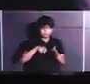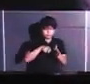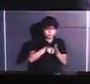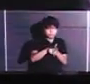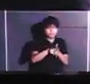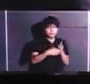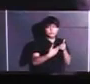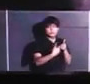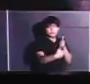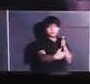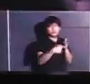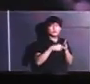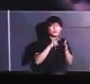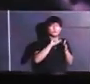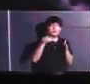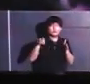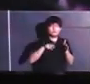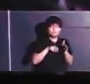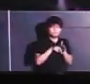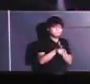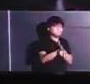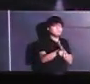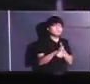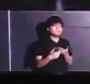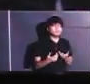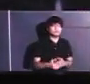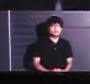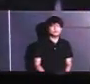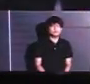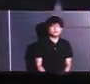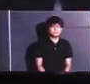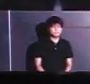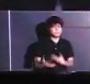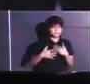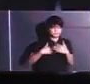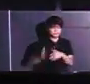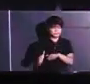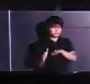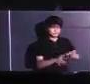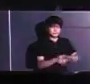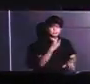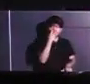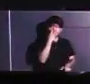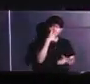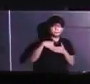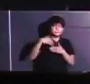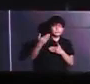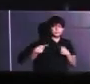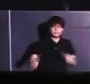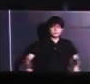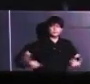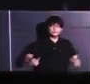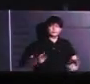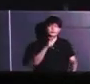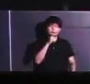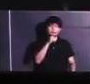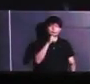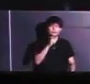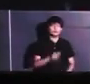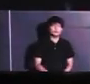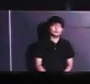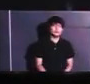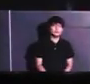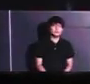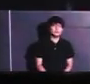siyempre, kaya mong lakad, punta na. Ang hindi kaya maglagat, taas kamay! Ang libido ko, hindi lang po tumataas ang kamay, sinasamahan ng